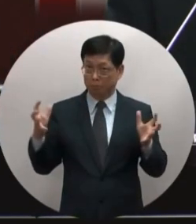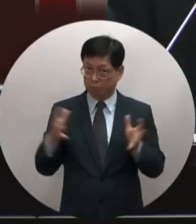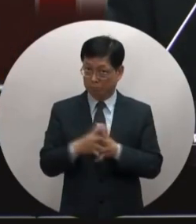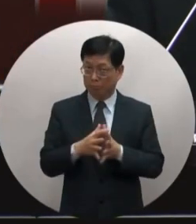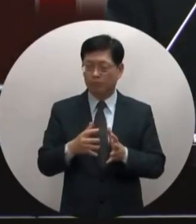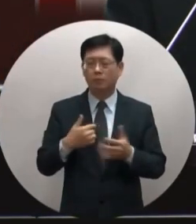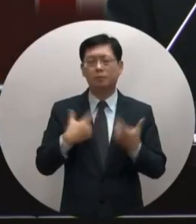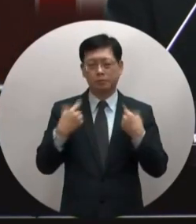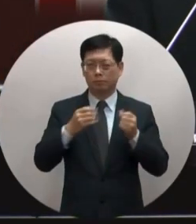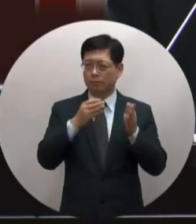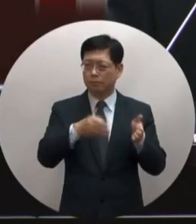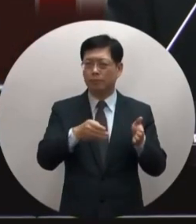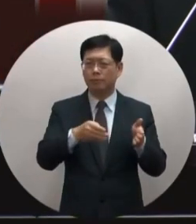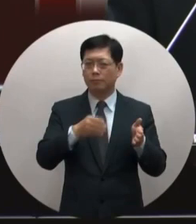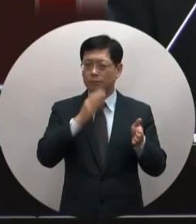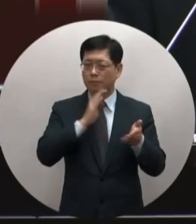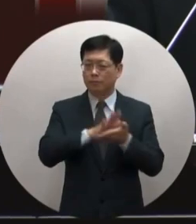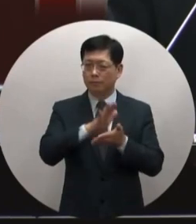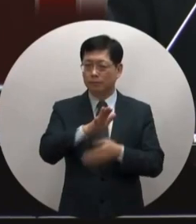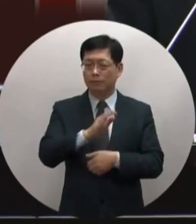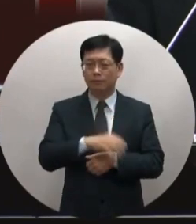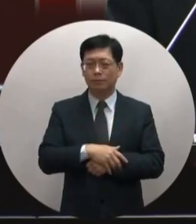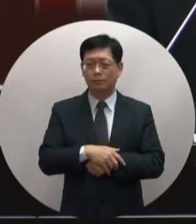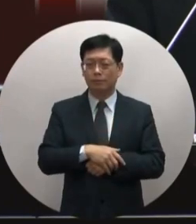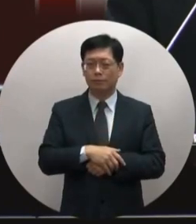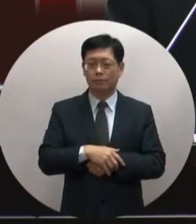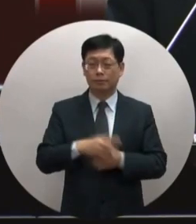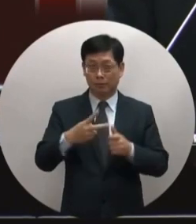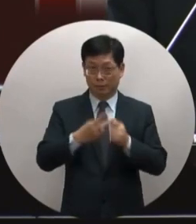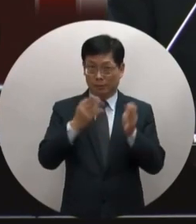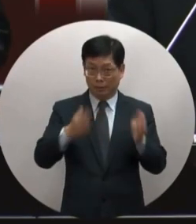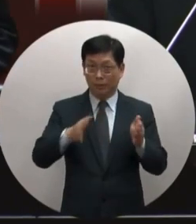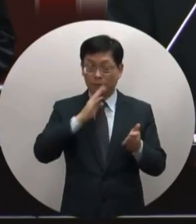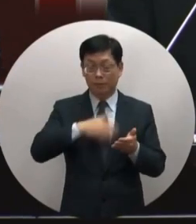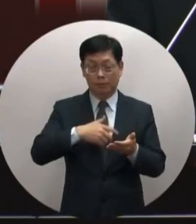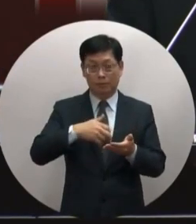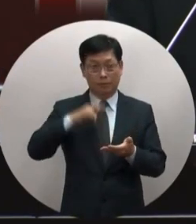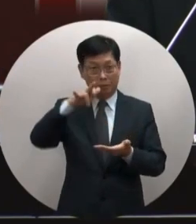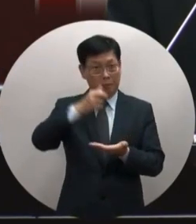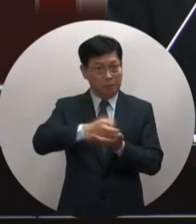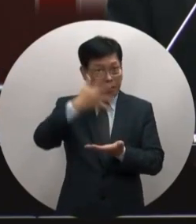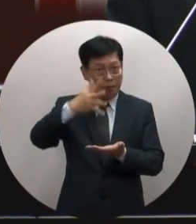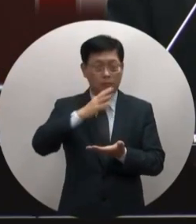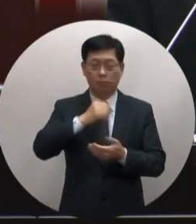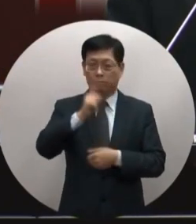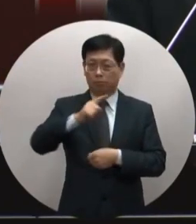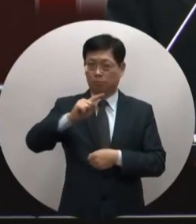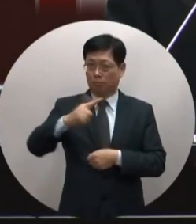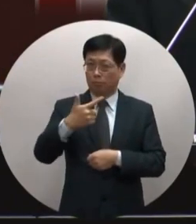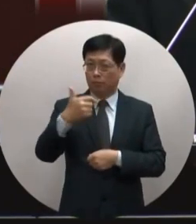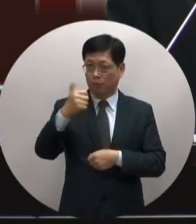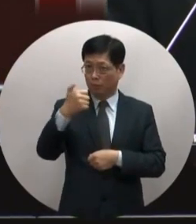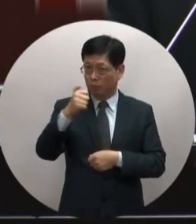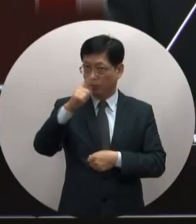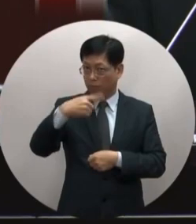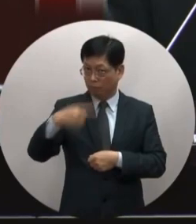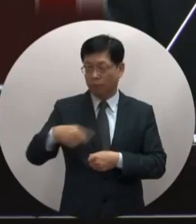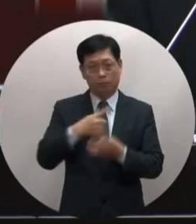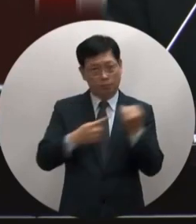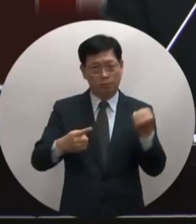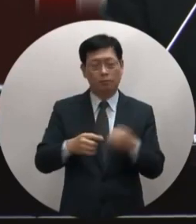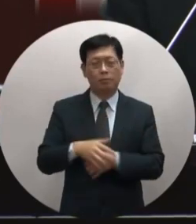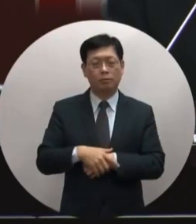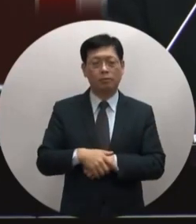那我們就是針對未來的二期擴建的航廈的容量是以一千六百五十萬人次